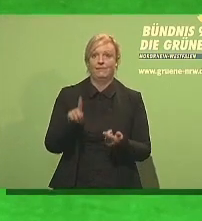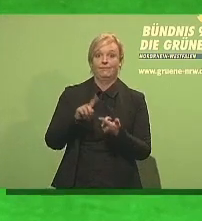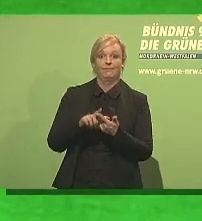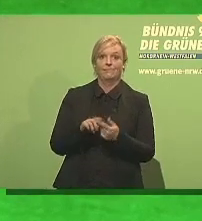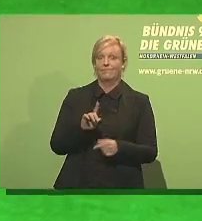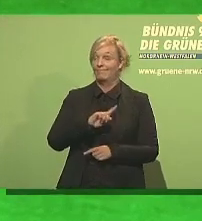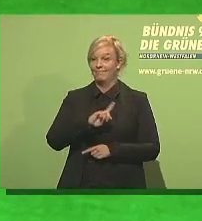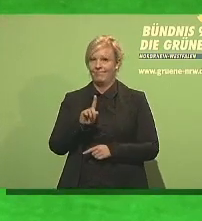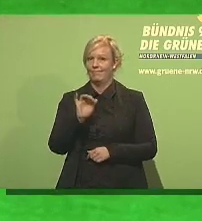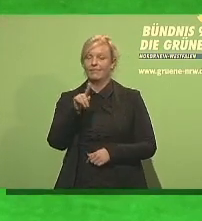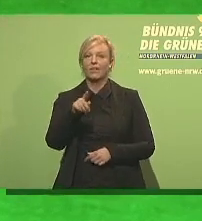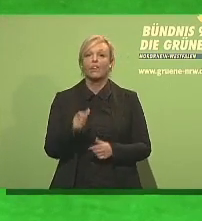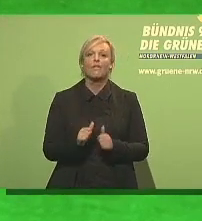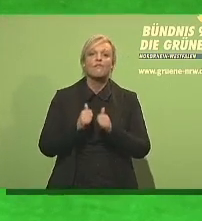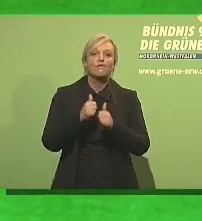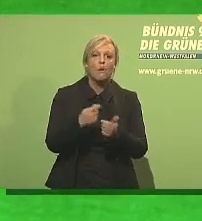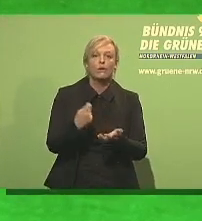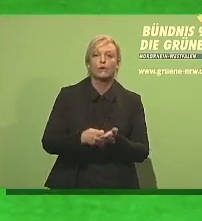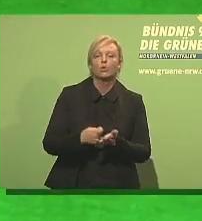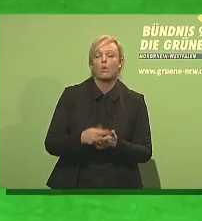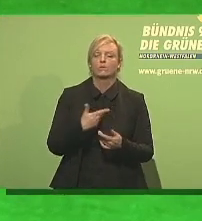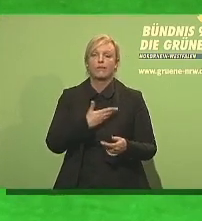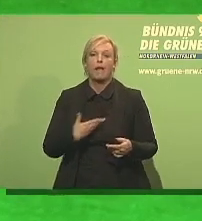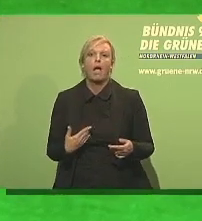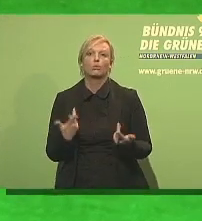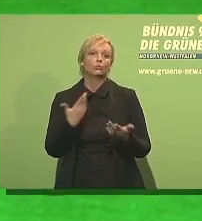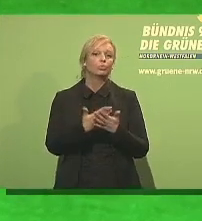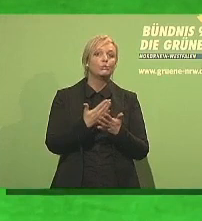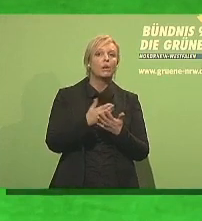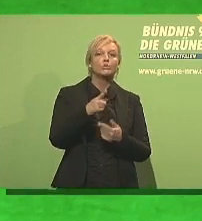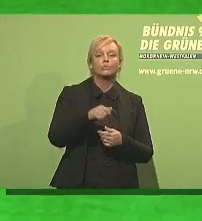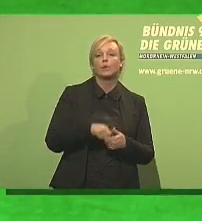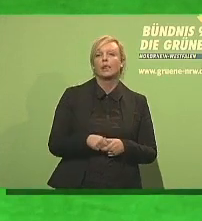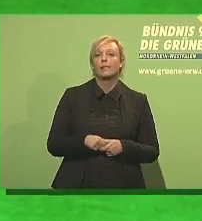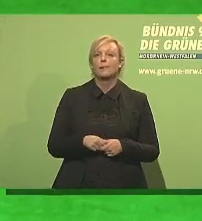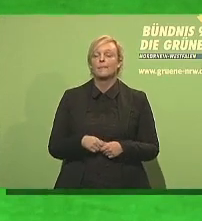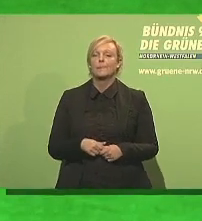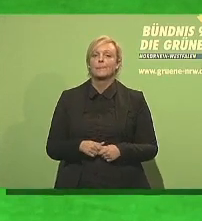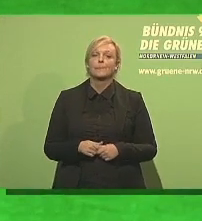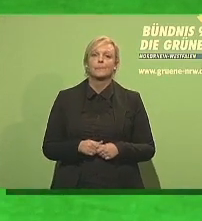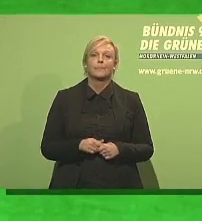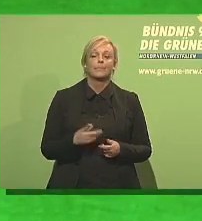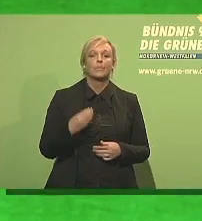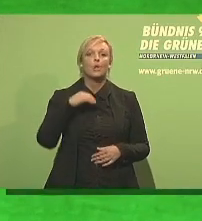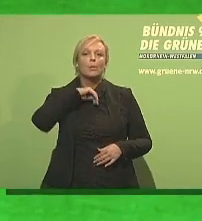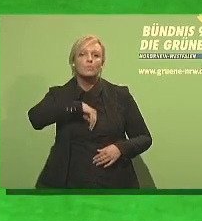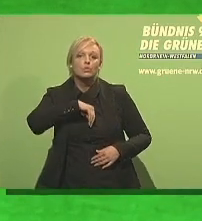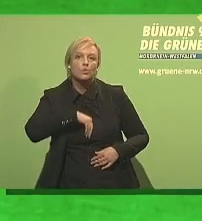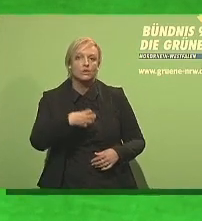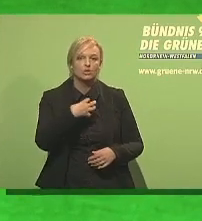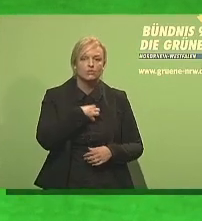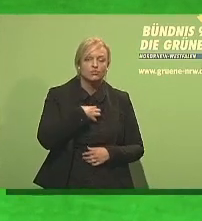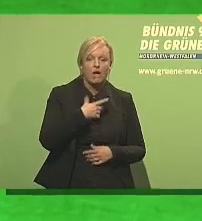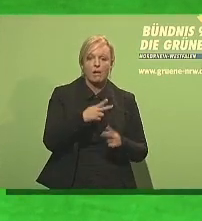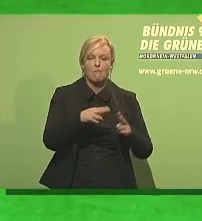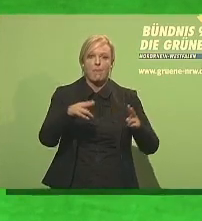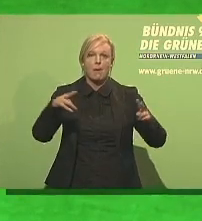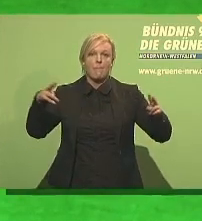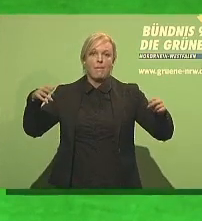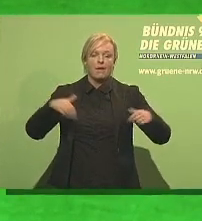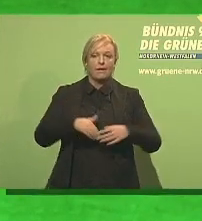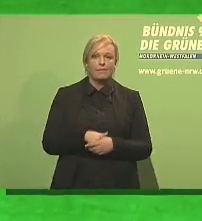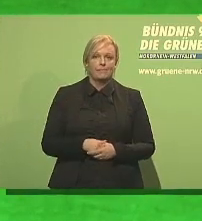der Folgekosten von Armut, etwa aufgrund der steigenden Zahl psychischer Erkrankungen von Arbeitslosen.